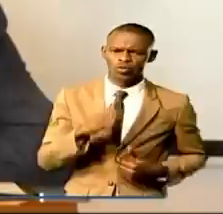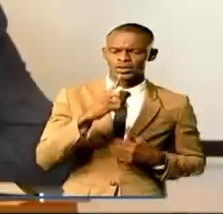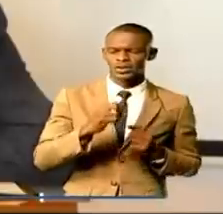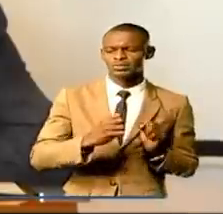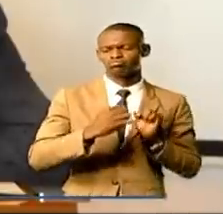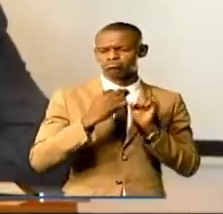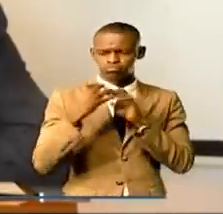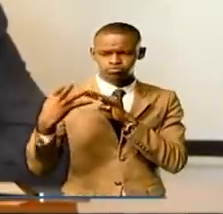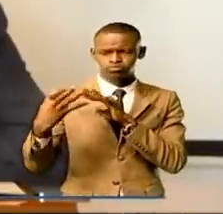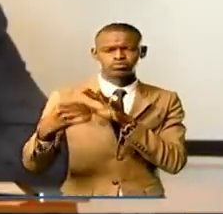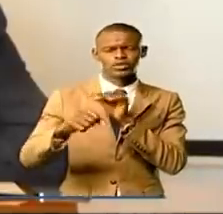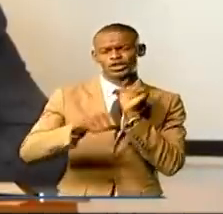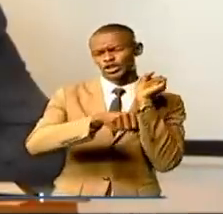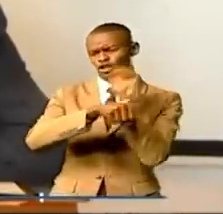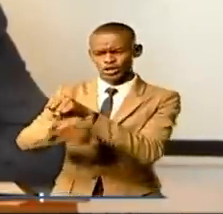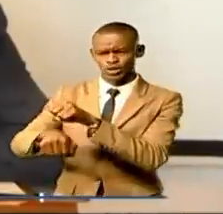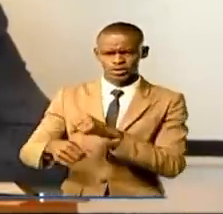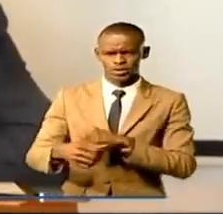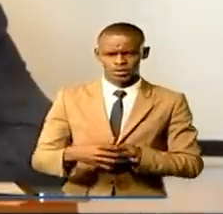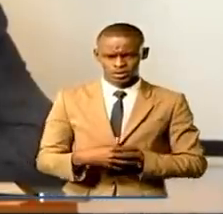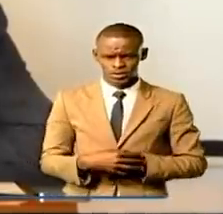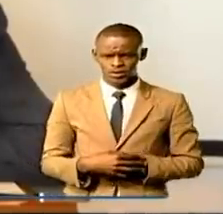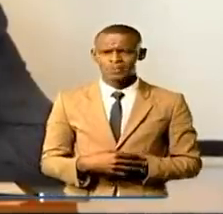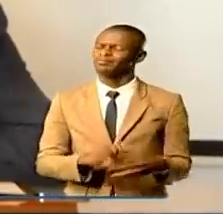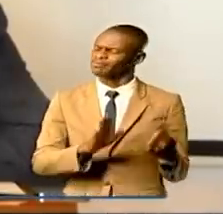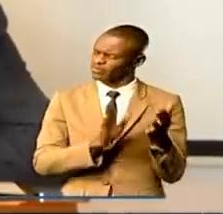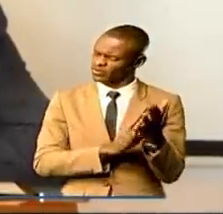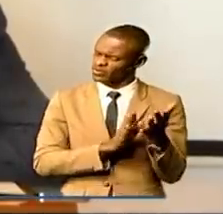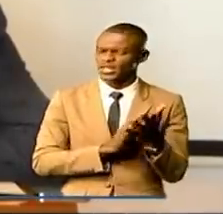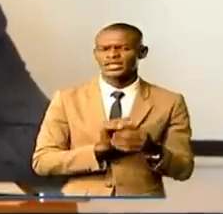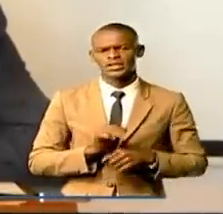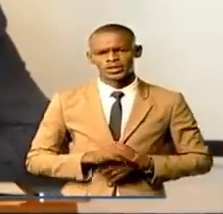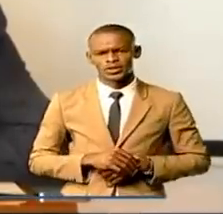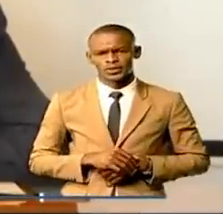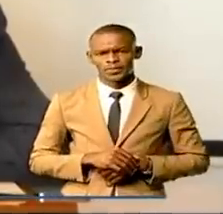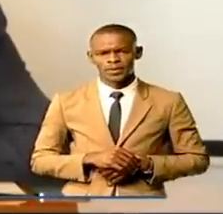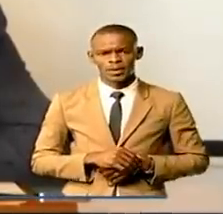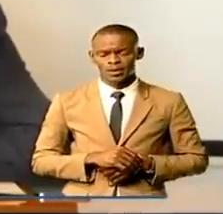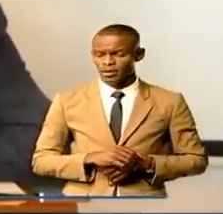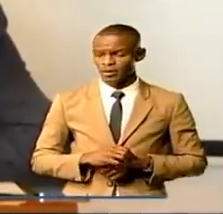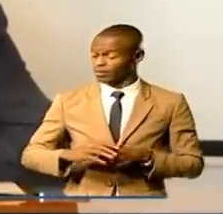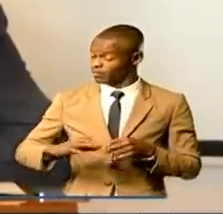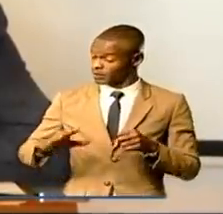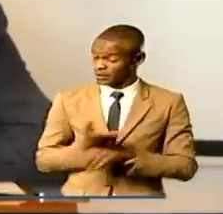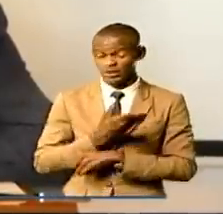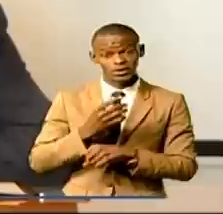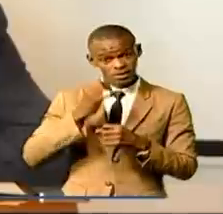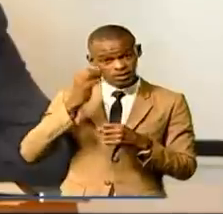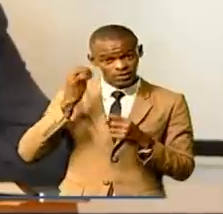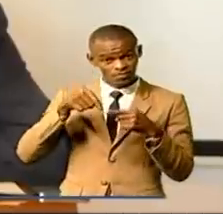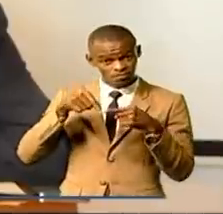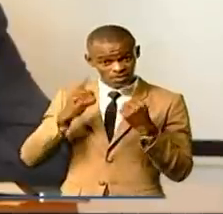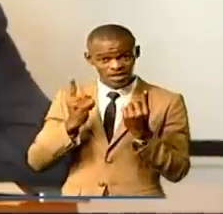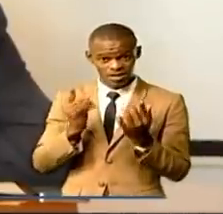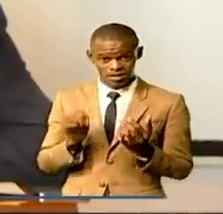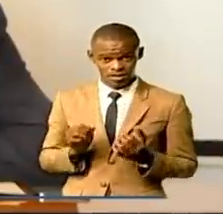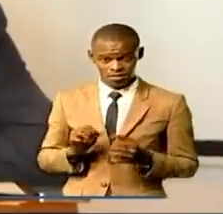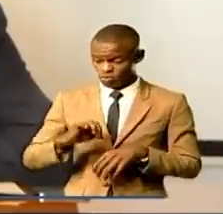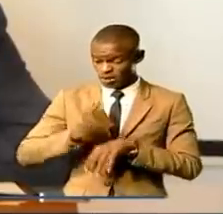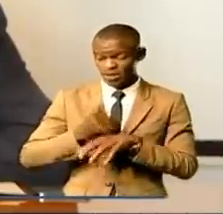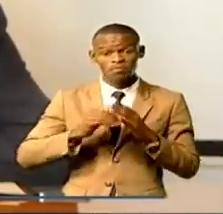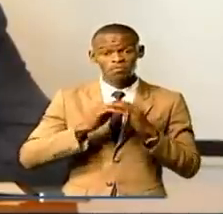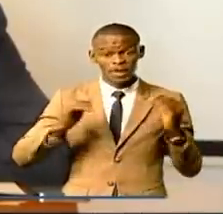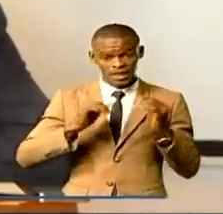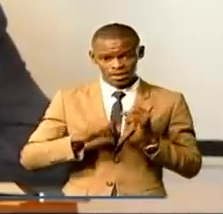avancées pour débouter l'ennemi, en tout cas du territoire de Nyiragongo, et rétablir la paix et la sécurité. Je terminerai par dire